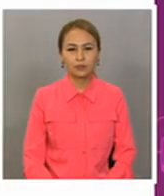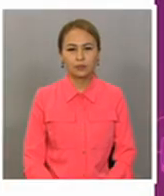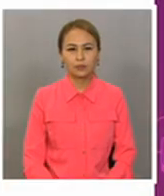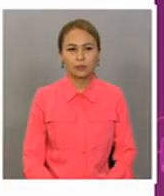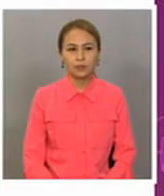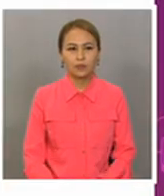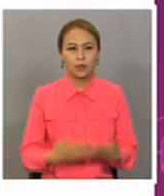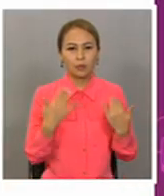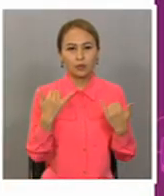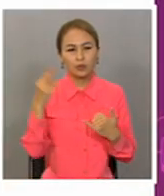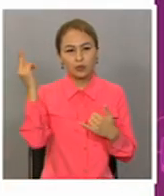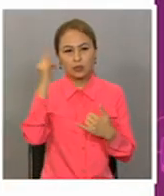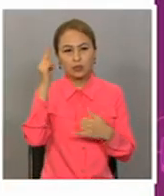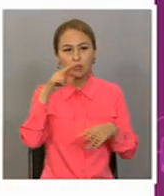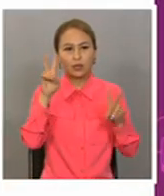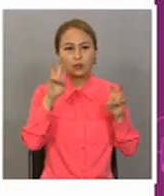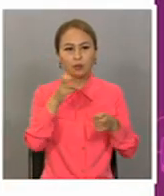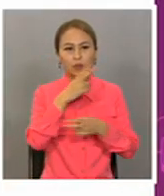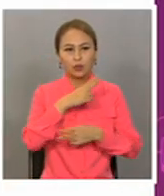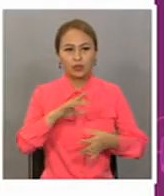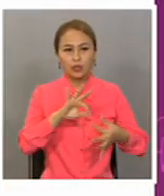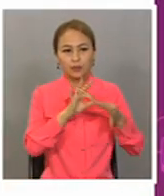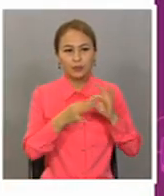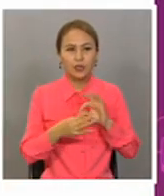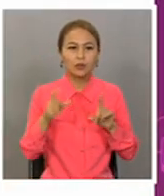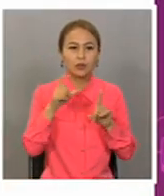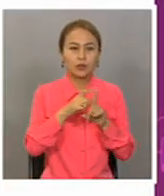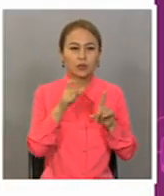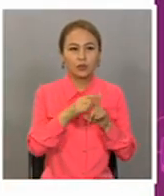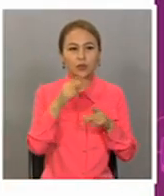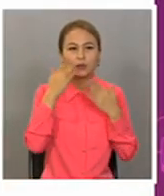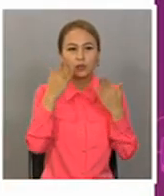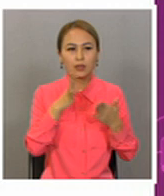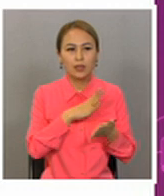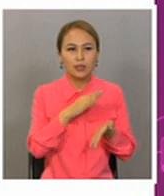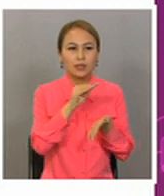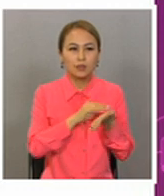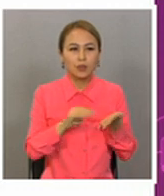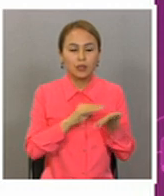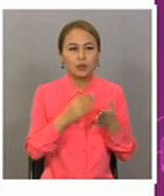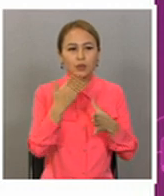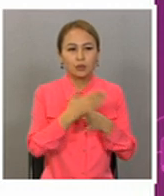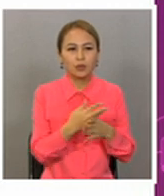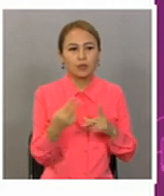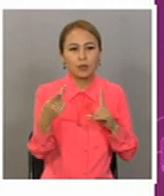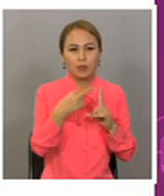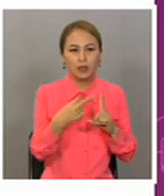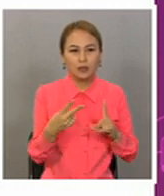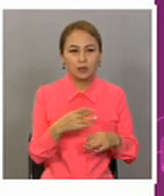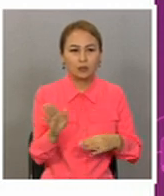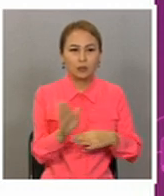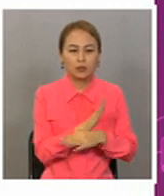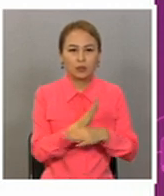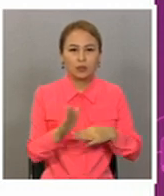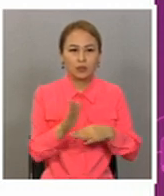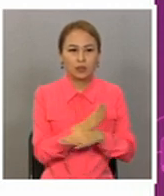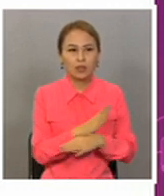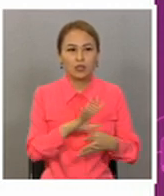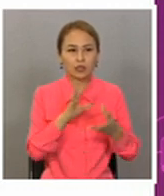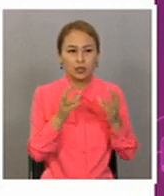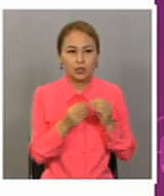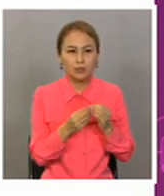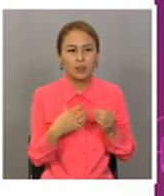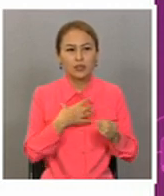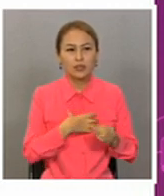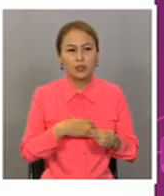Бүгінгі сабақта тақырыпты болжап, нақыл сөзді оқыдыңдар. Сызбаның көмегімен мәтіннің бөліктерін